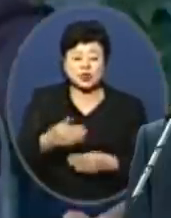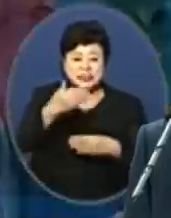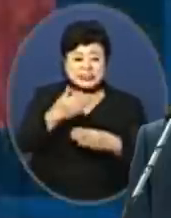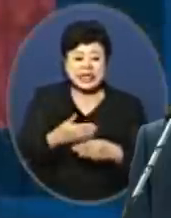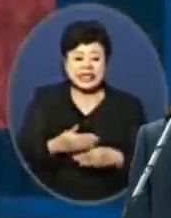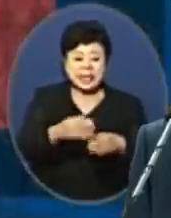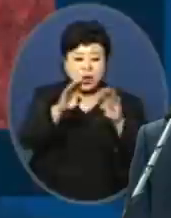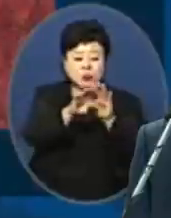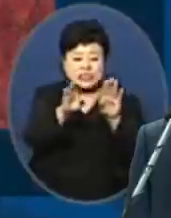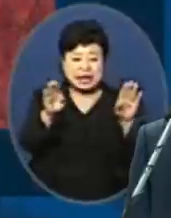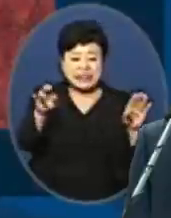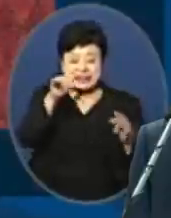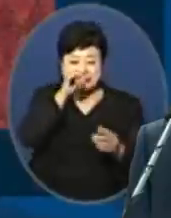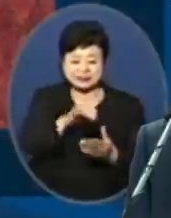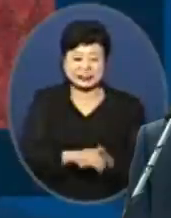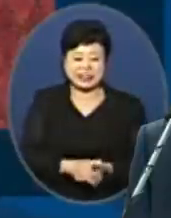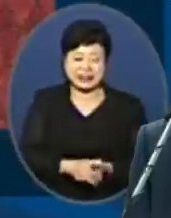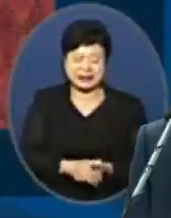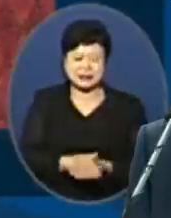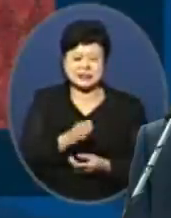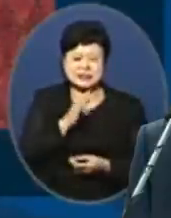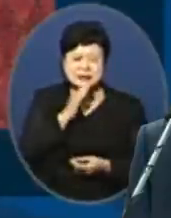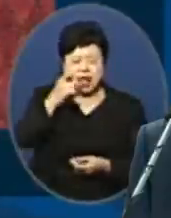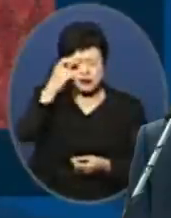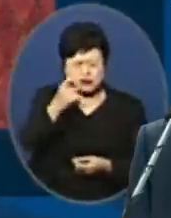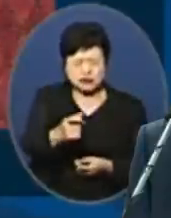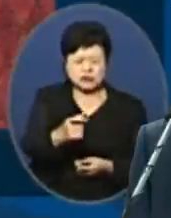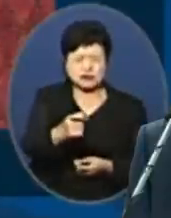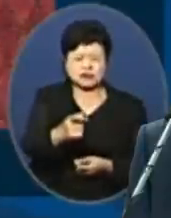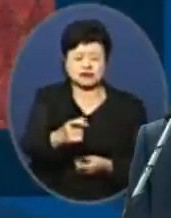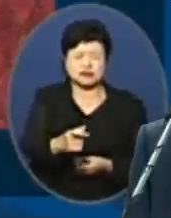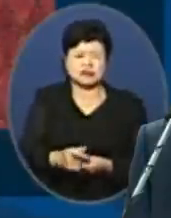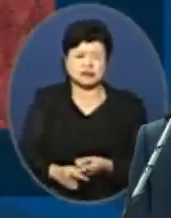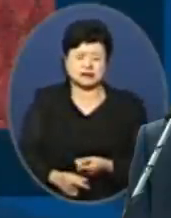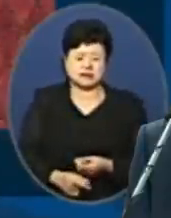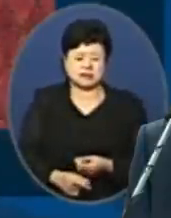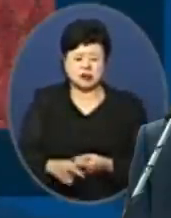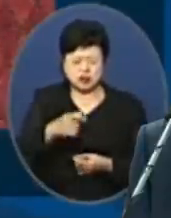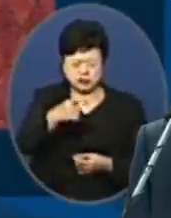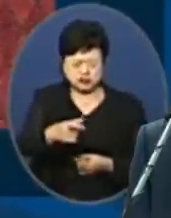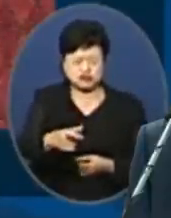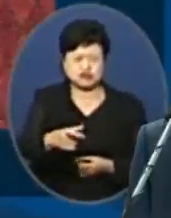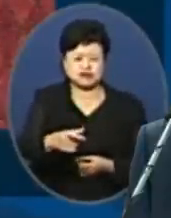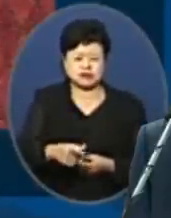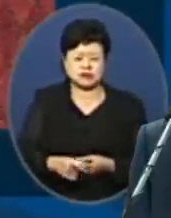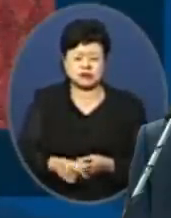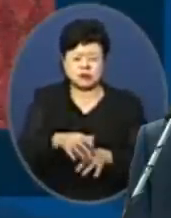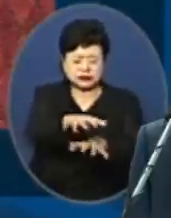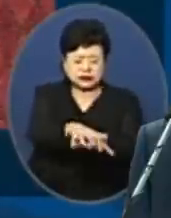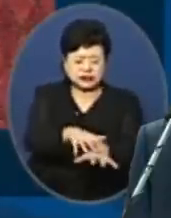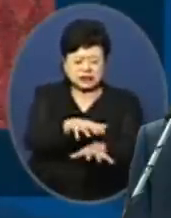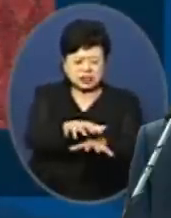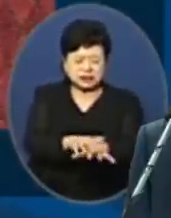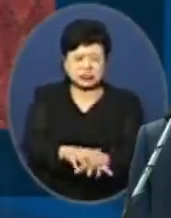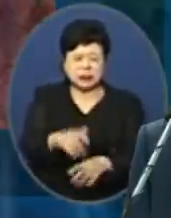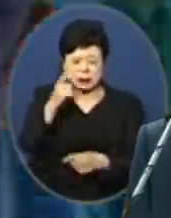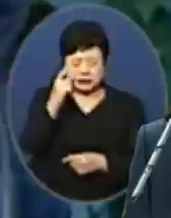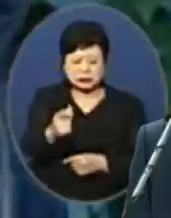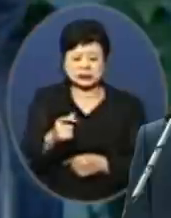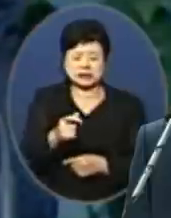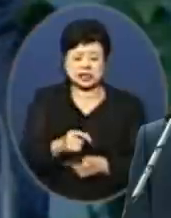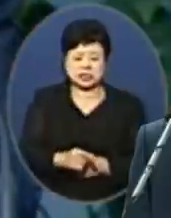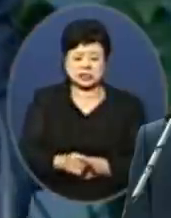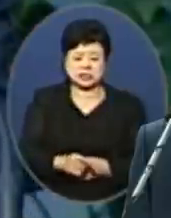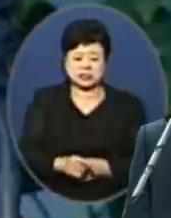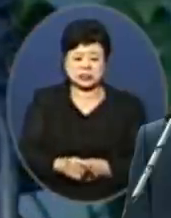있습니다. 그 휘장은 얼마나 두껍고 단단히 짠 휘장인지라 황소